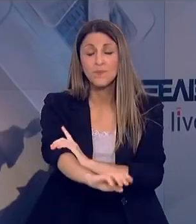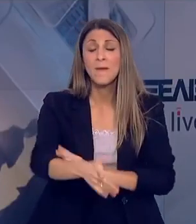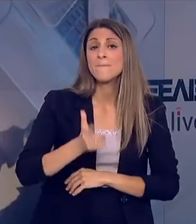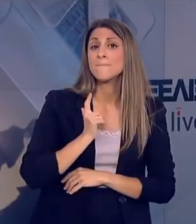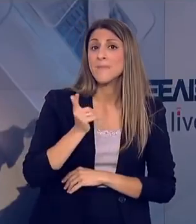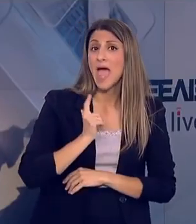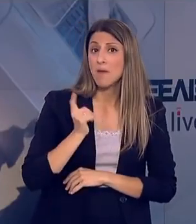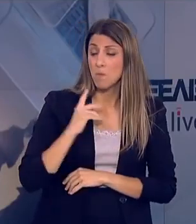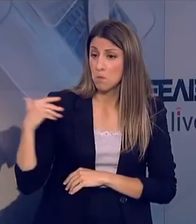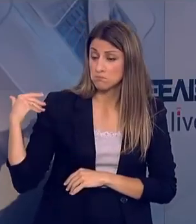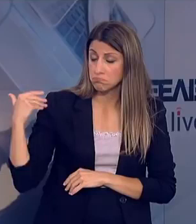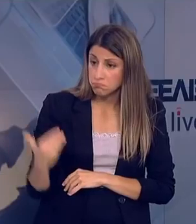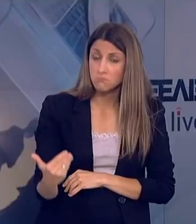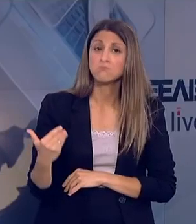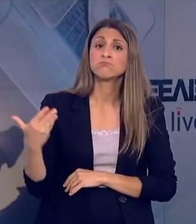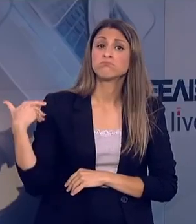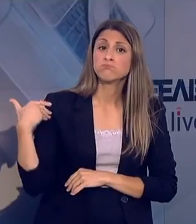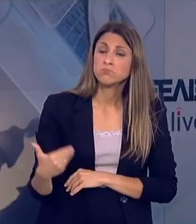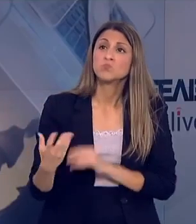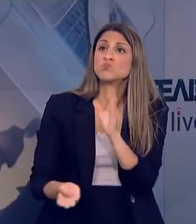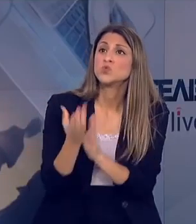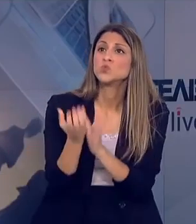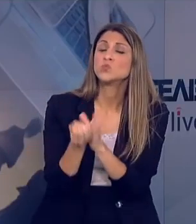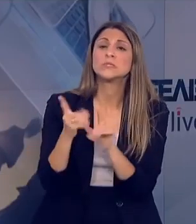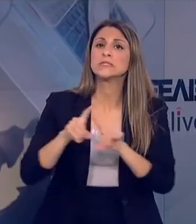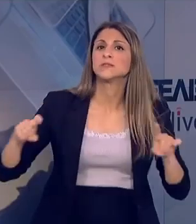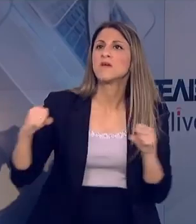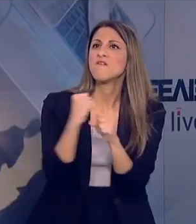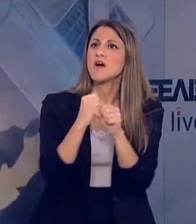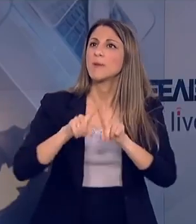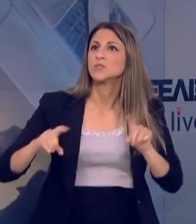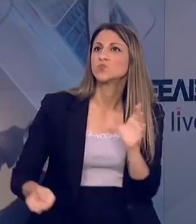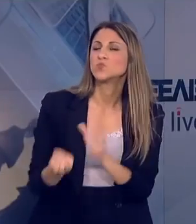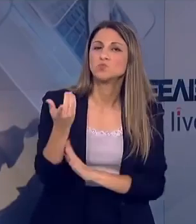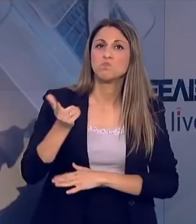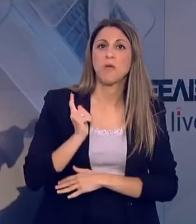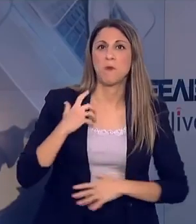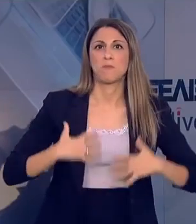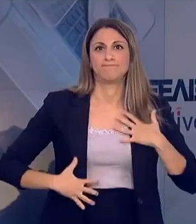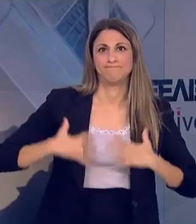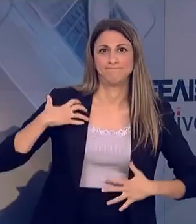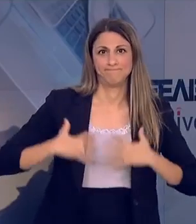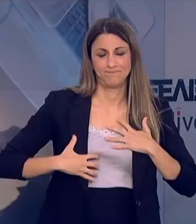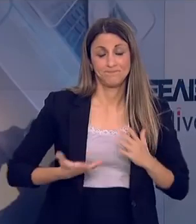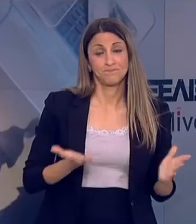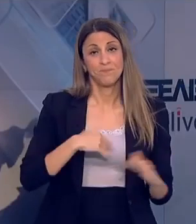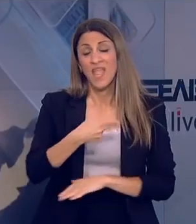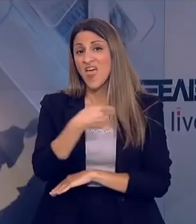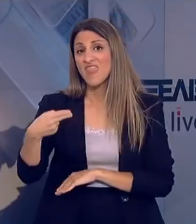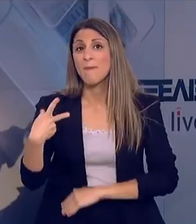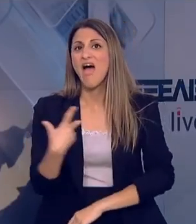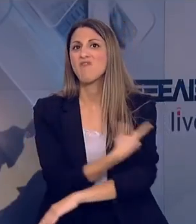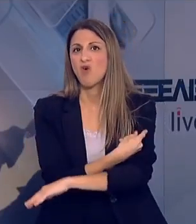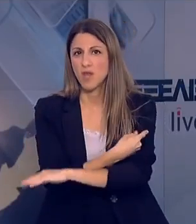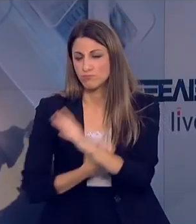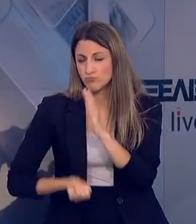Αναμένουμε λοιπόν ακόμα περισσότερο νέα που αφορούν τη θεραπεία του ιού το επόμενο χρονικό διάστημα. Σχετικά με τα εμβόλια, σύμφωνα με